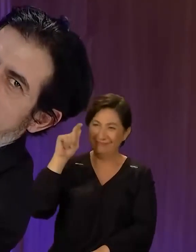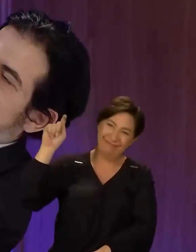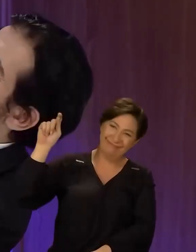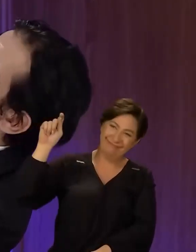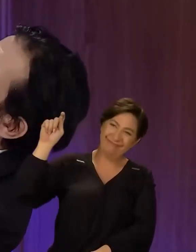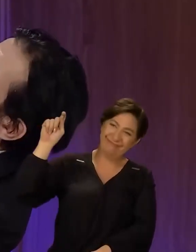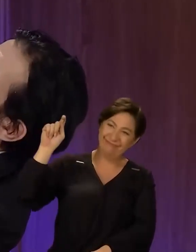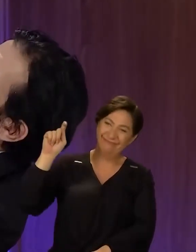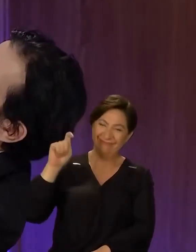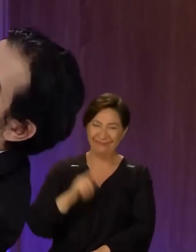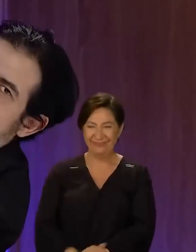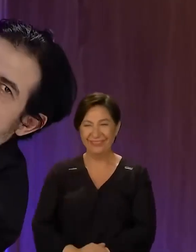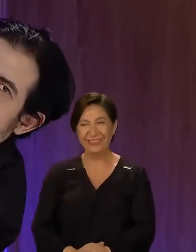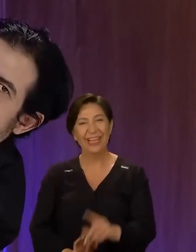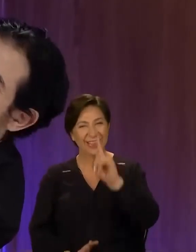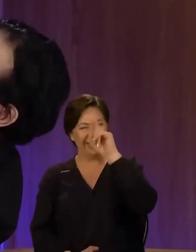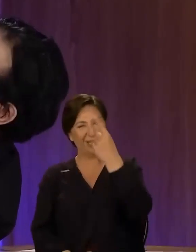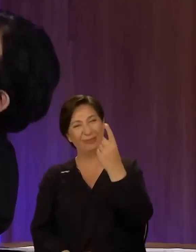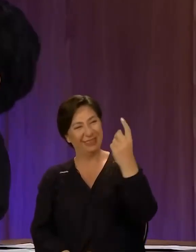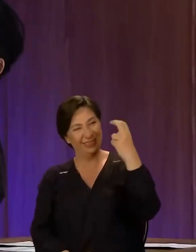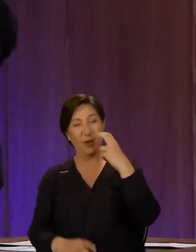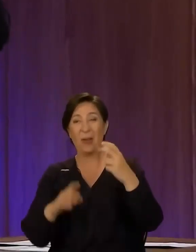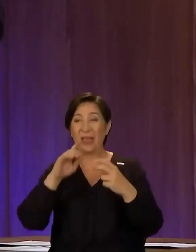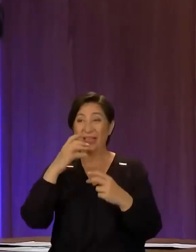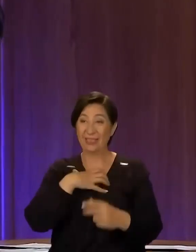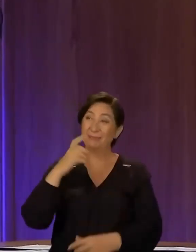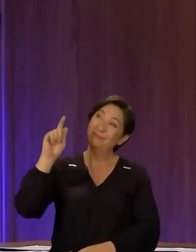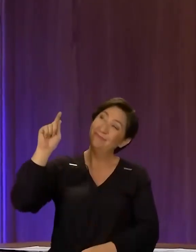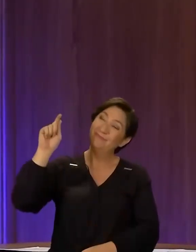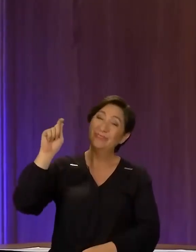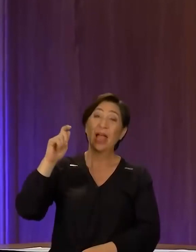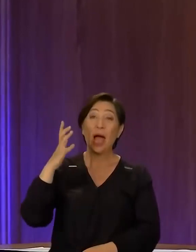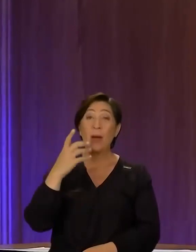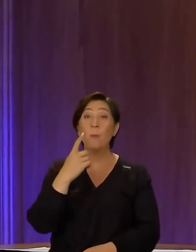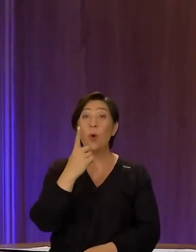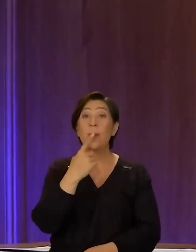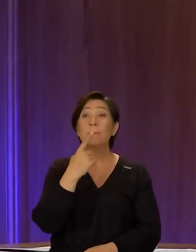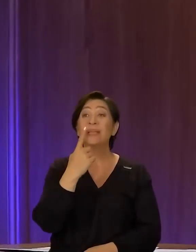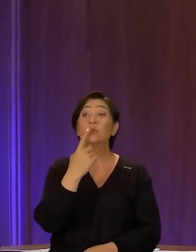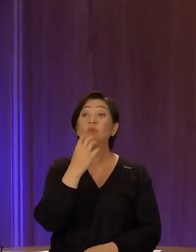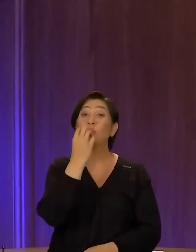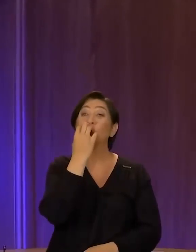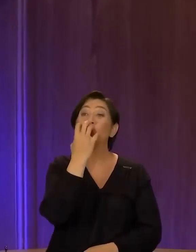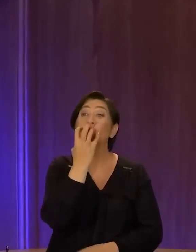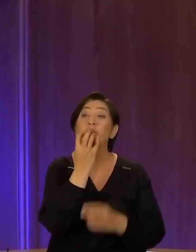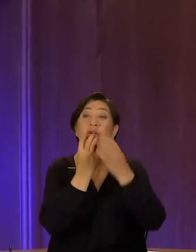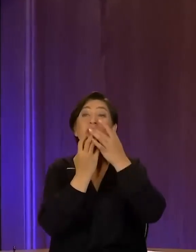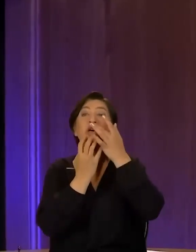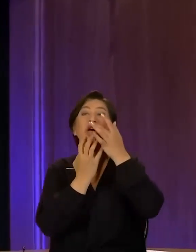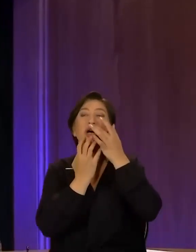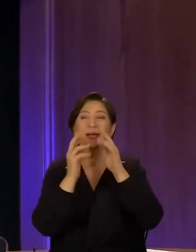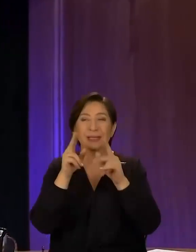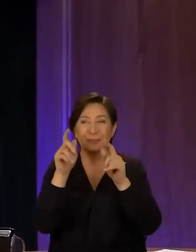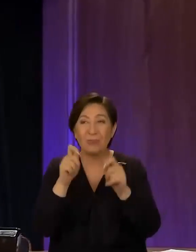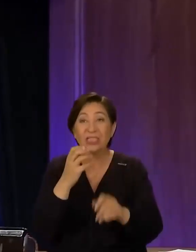şuradan yayın yapıyor. Tek başına ve buradan tek başına bir medya olarak şuradan yayın yapıyor ve böyle bir dudağı yerde, bir dudağı gökte